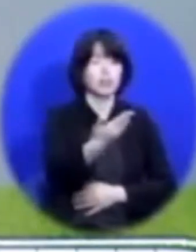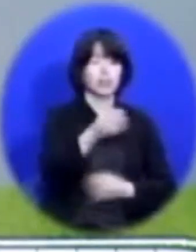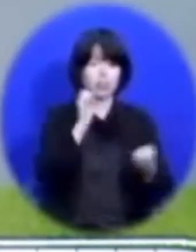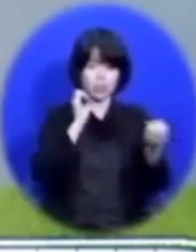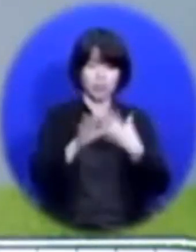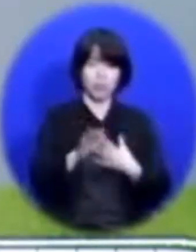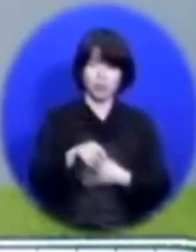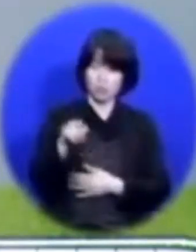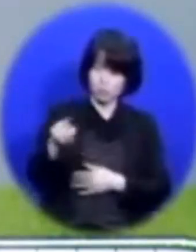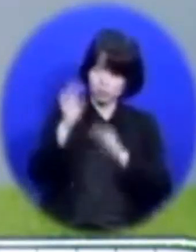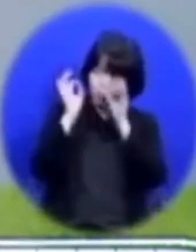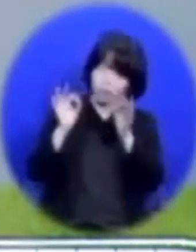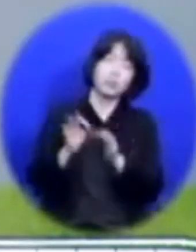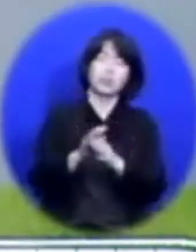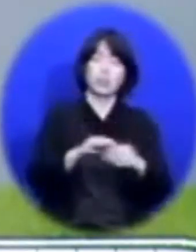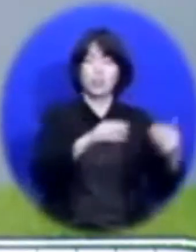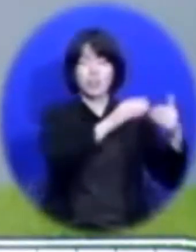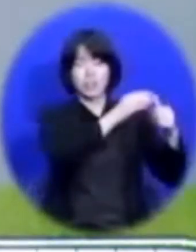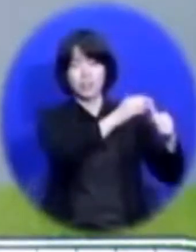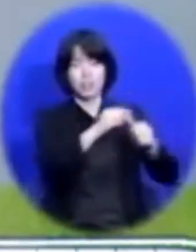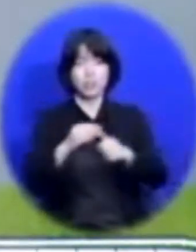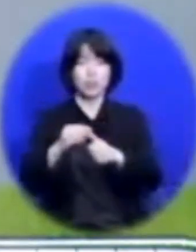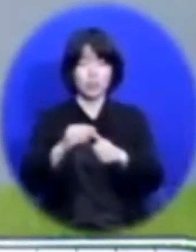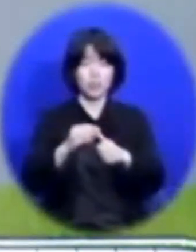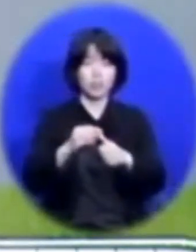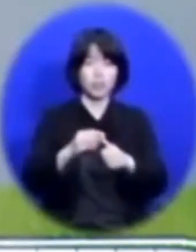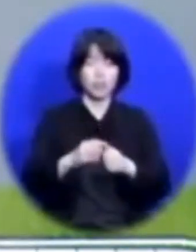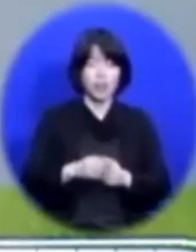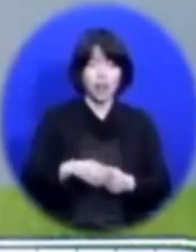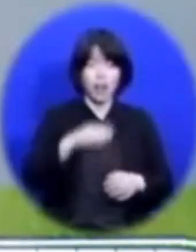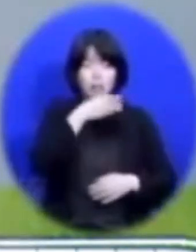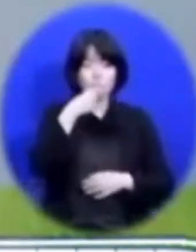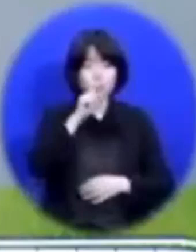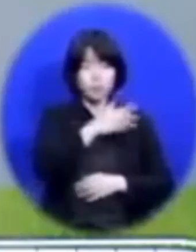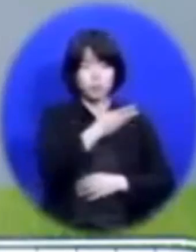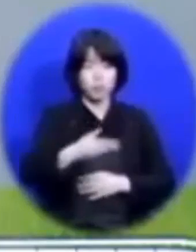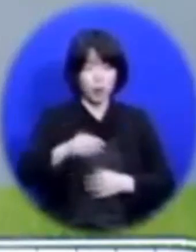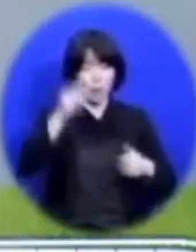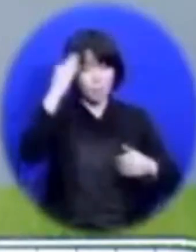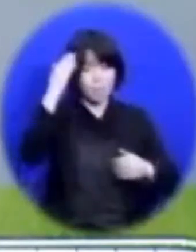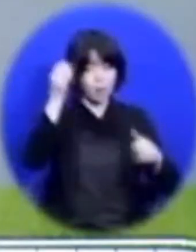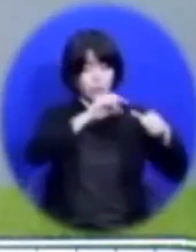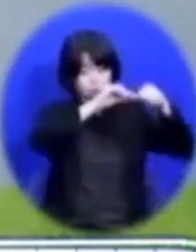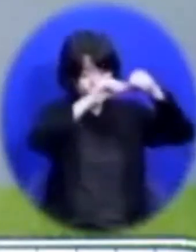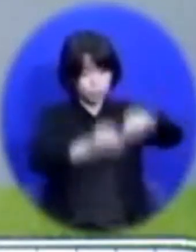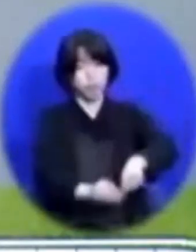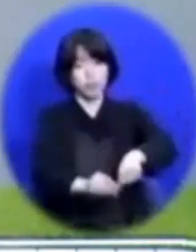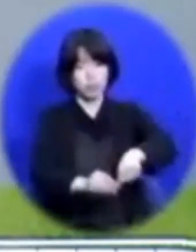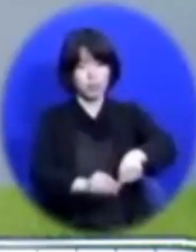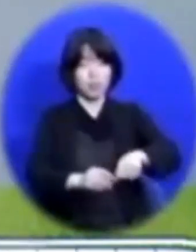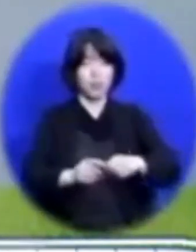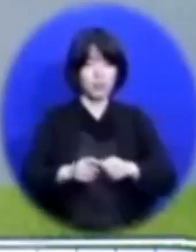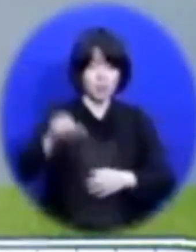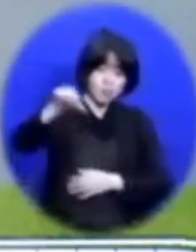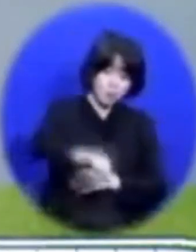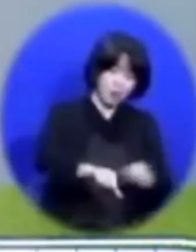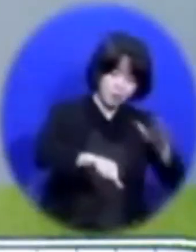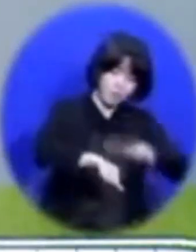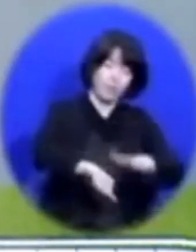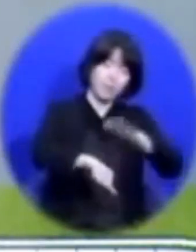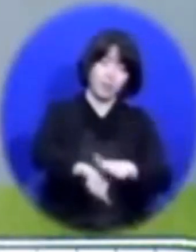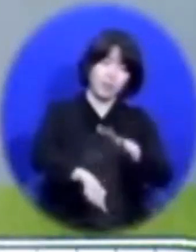?"소크라테스는 그남자를강으로끌어당겨 머리를물속깊숙이밀어넣고꾹눌러서 나오지못하게했다.